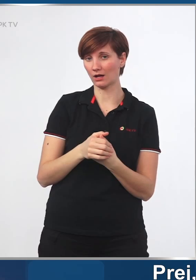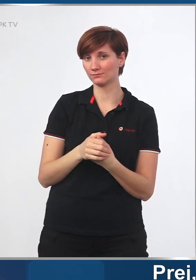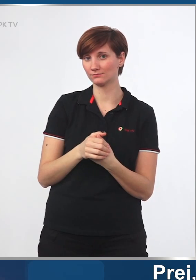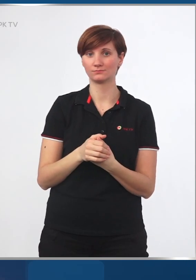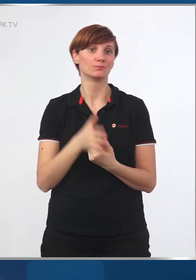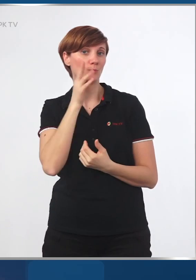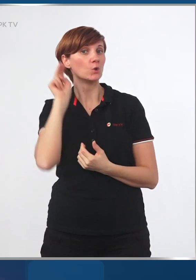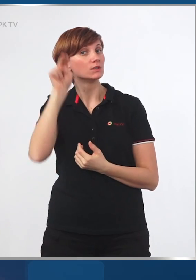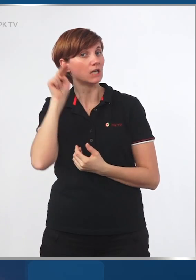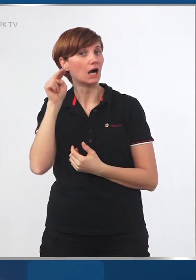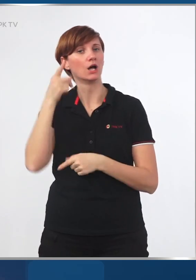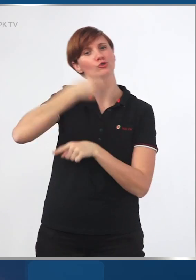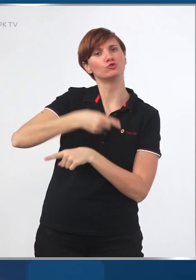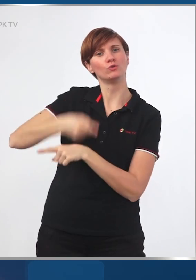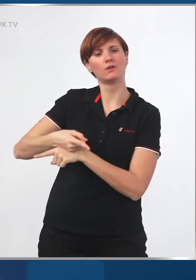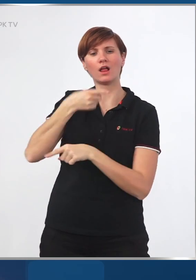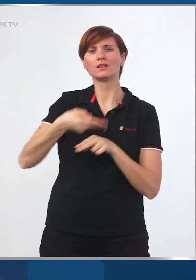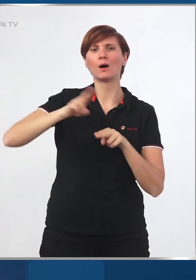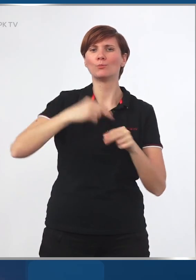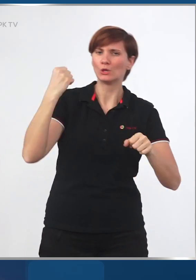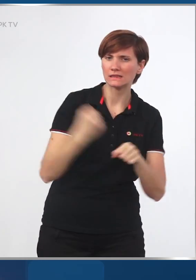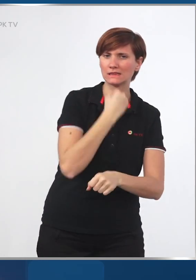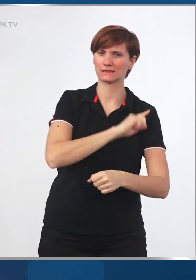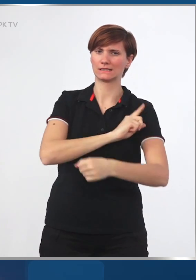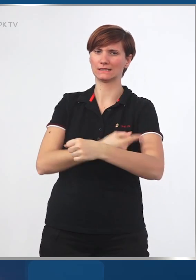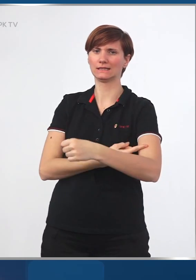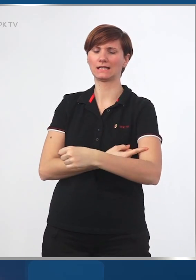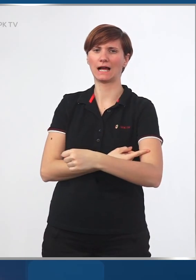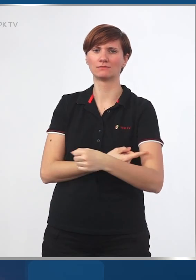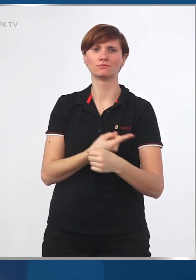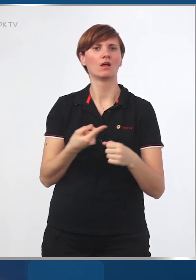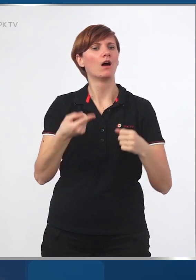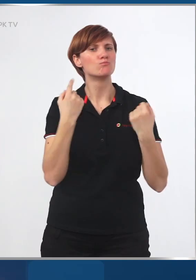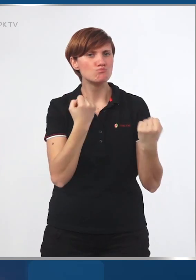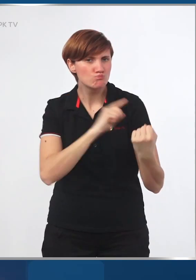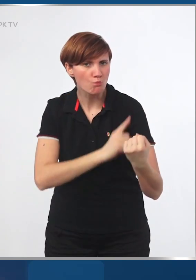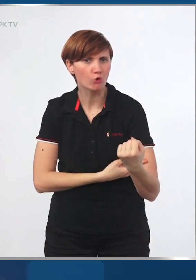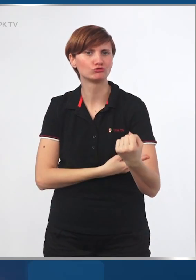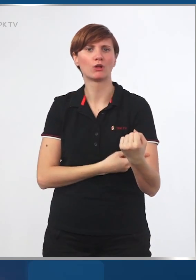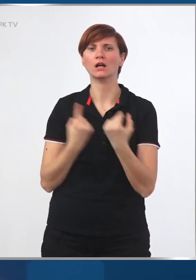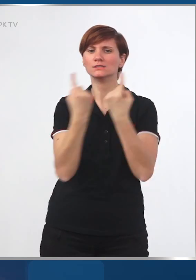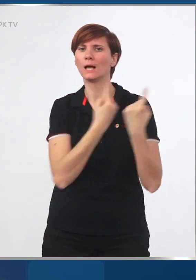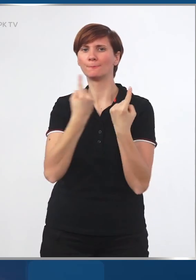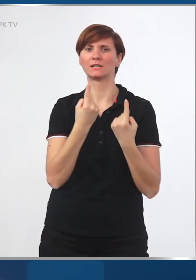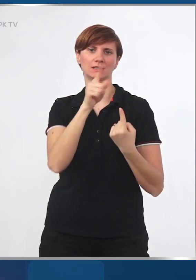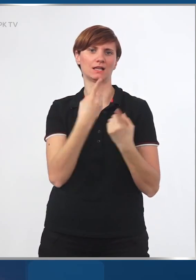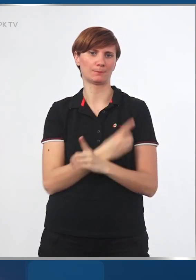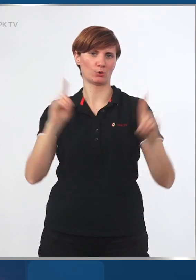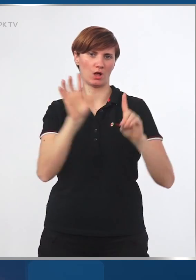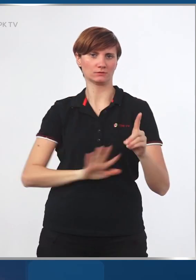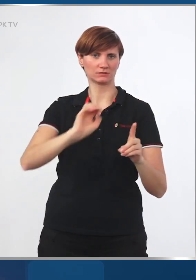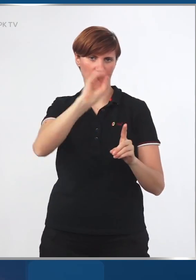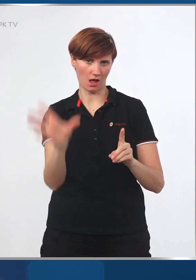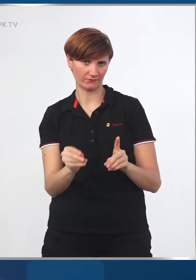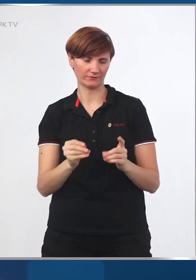imagined. Nigeria will be counted among the most stable, strong and virile